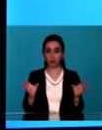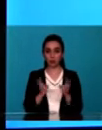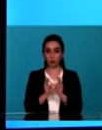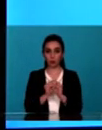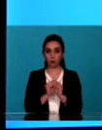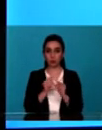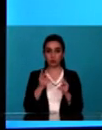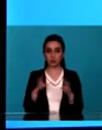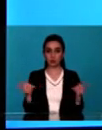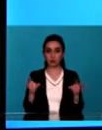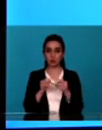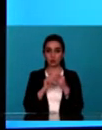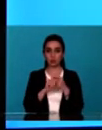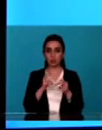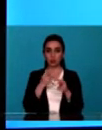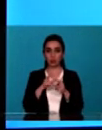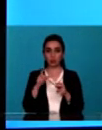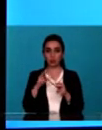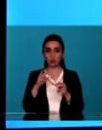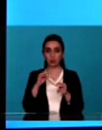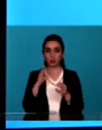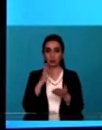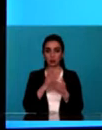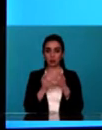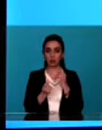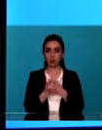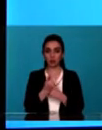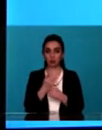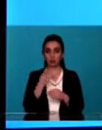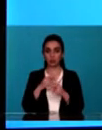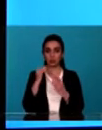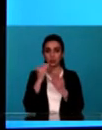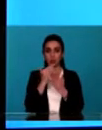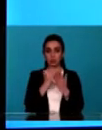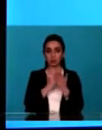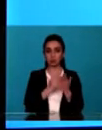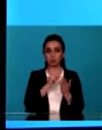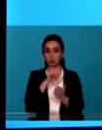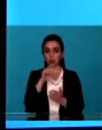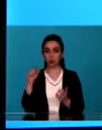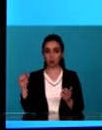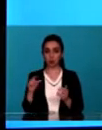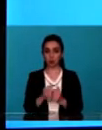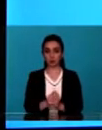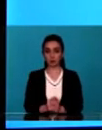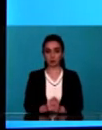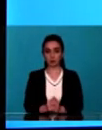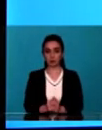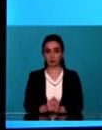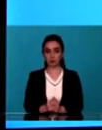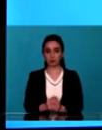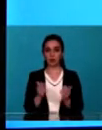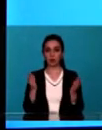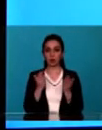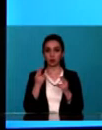совокупность взаимосвязанных элементов, являющихся текстовыми строками. Какие